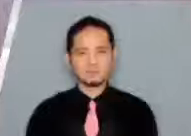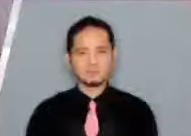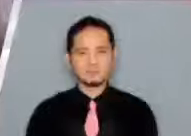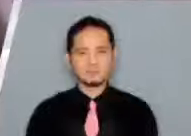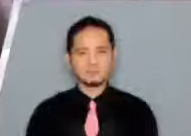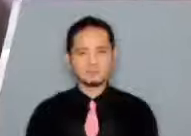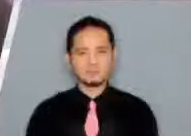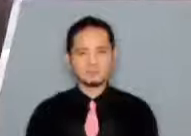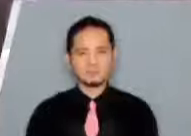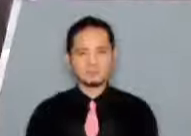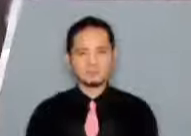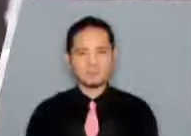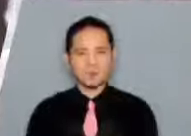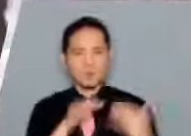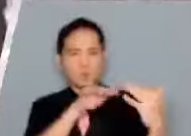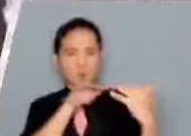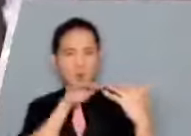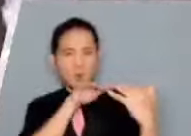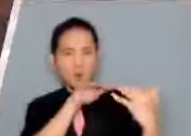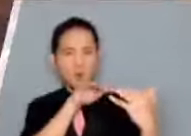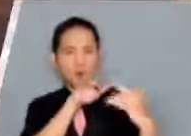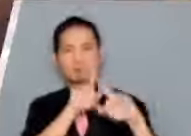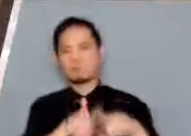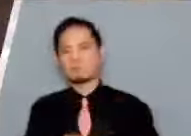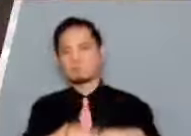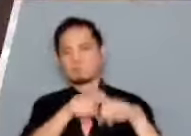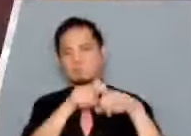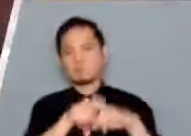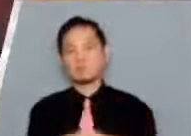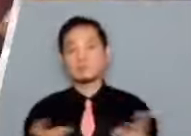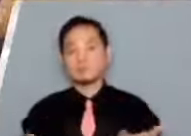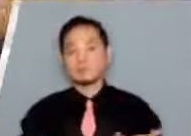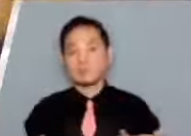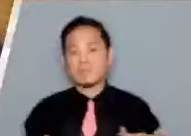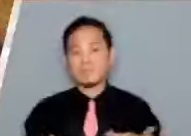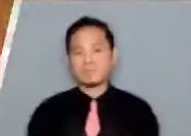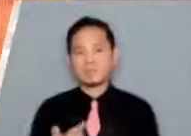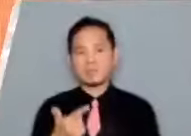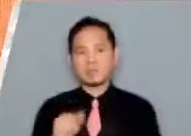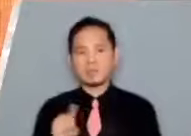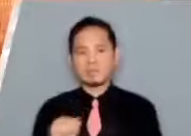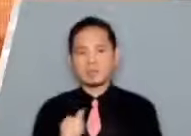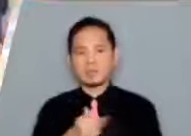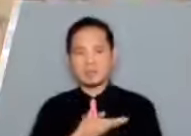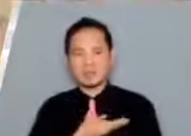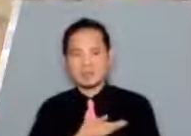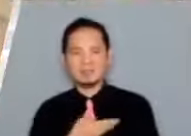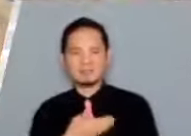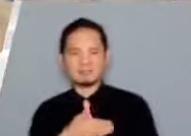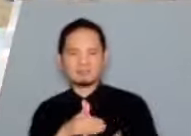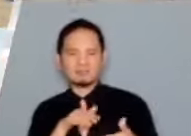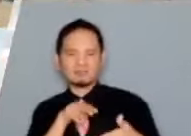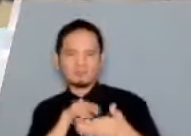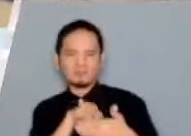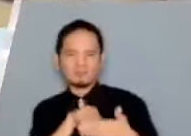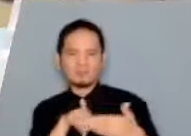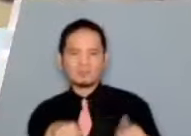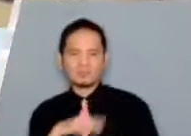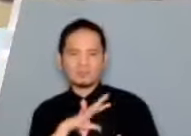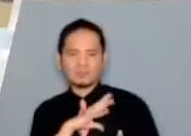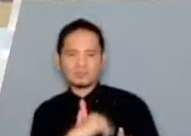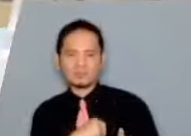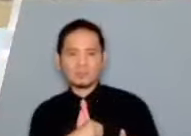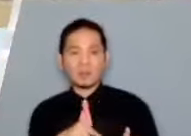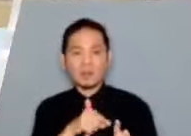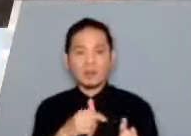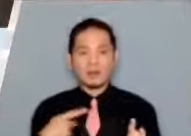Ceasefire o tigil putukan ang dasal ng mga Palestinian sa Gaza sa pagsisimula ng Ramadan. Ang ilan sa kanila sa mga tents sa Rafah Camp,